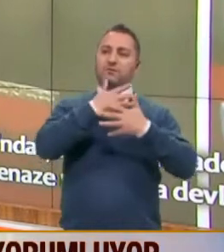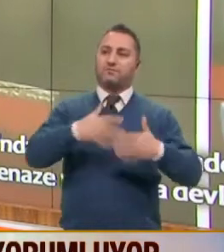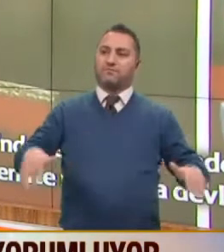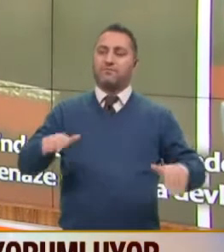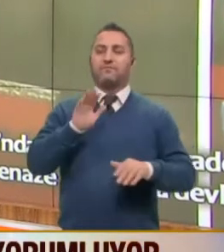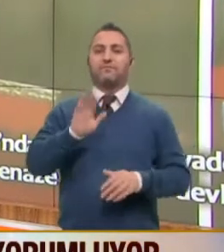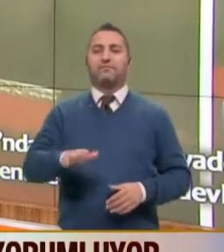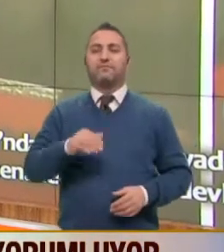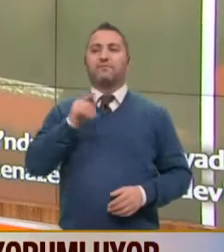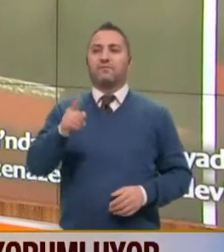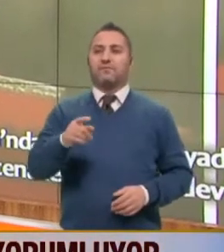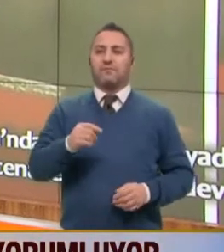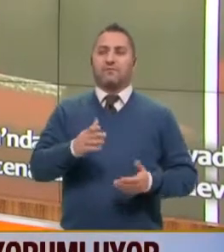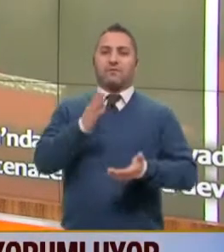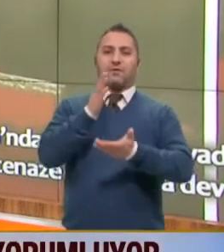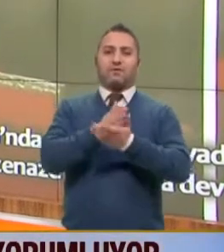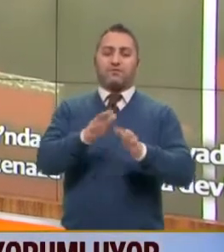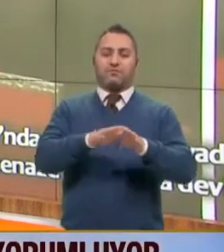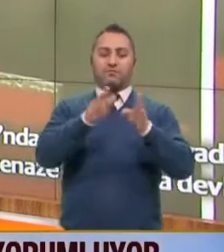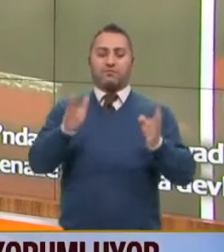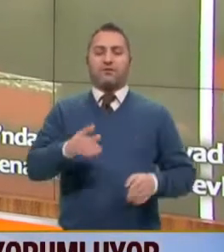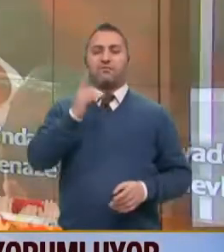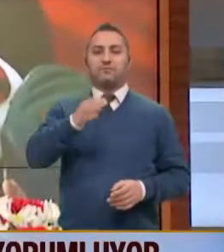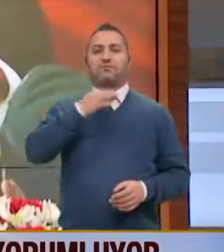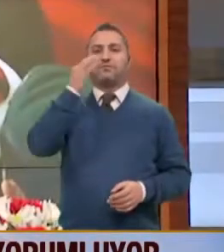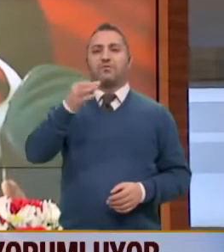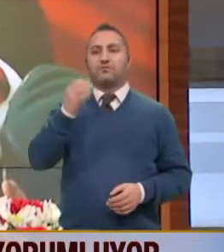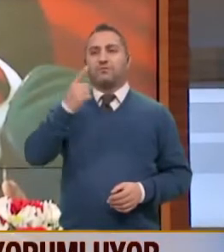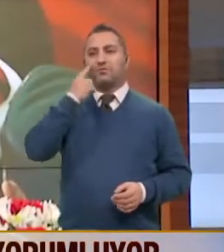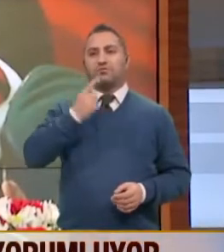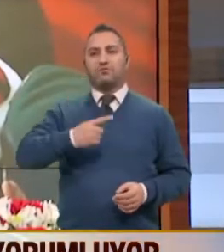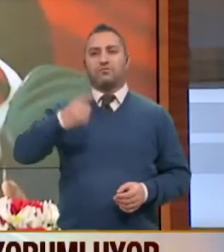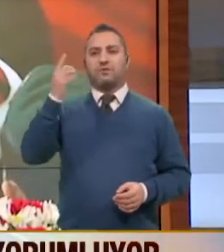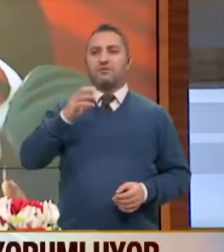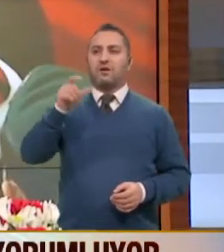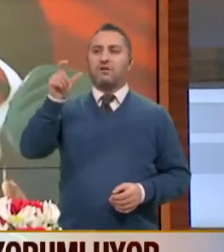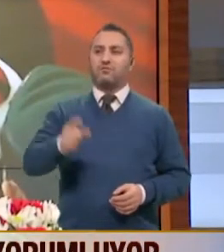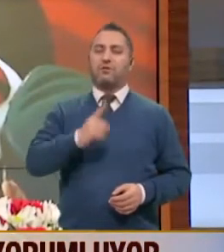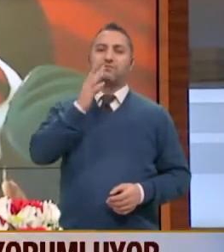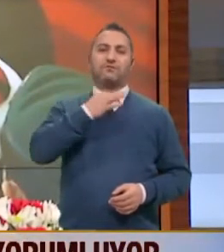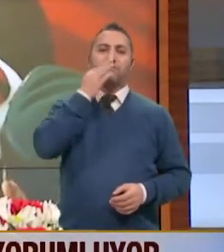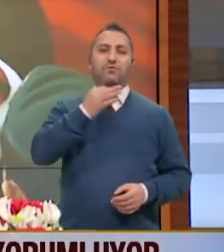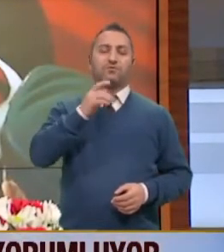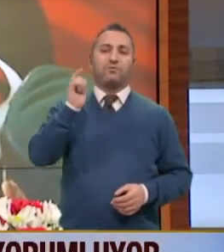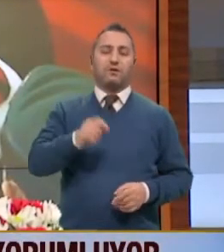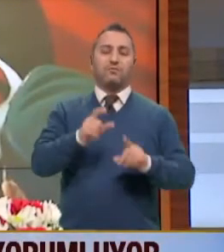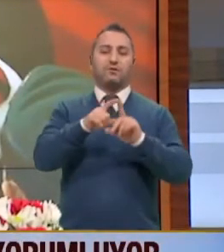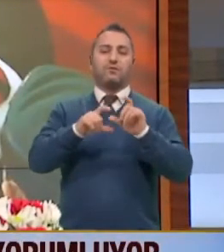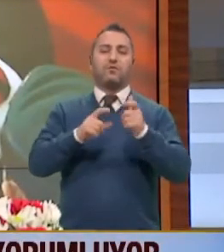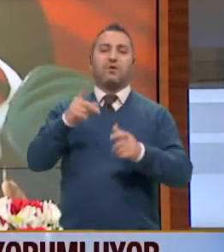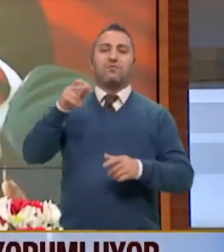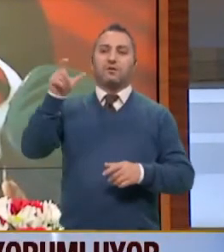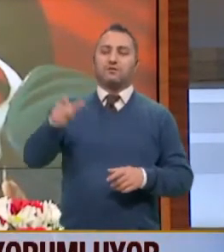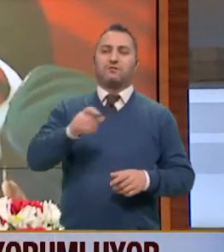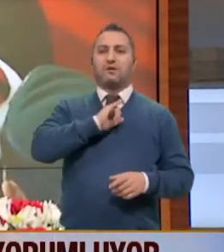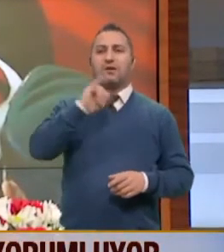Peki bu tabut başında bir konuşma yapıldı Cumhurbaşkanı Sayın Erdoğan tarafından. Doğu Perinçek bunu eleştirdi.